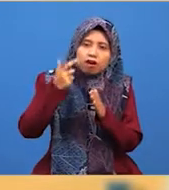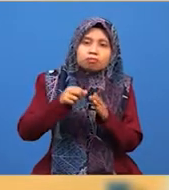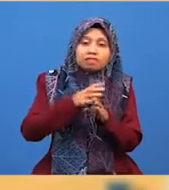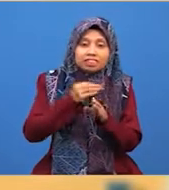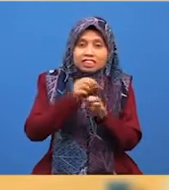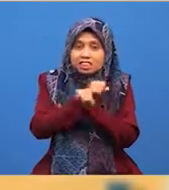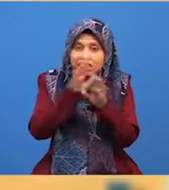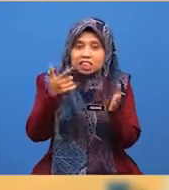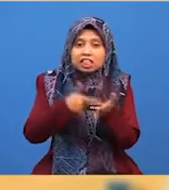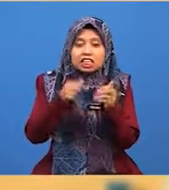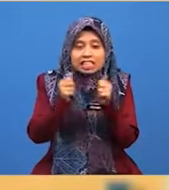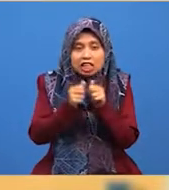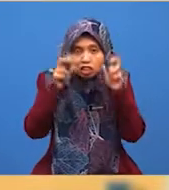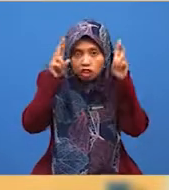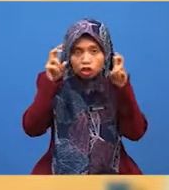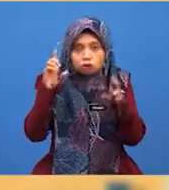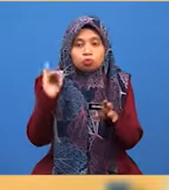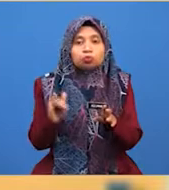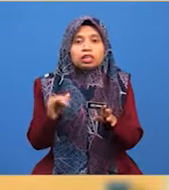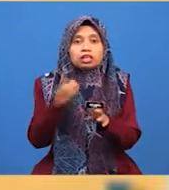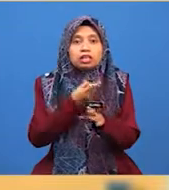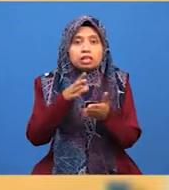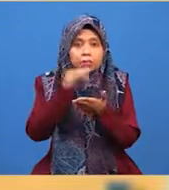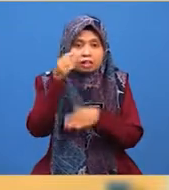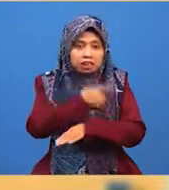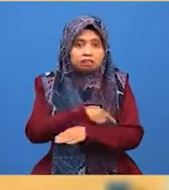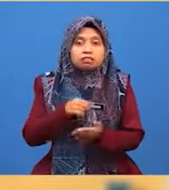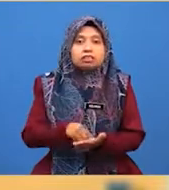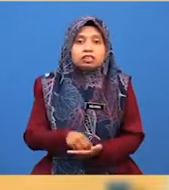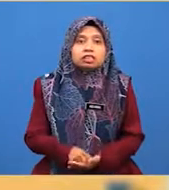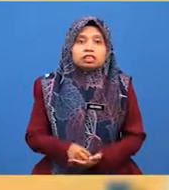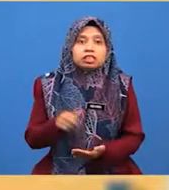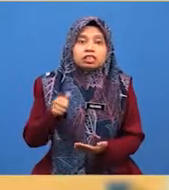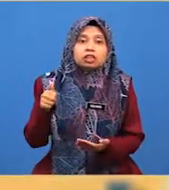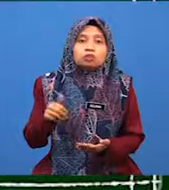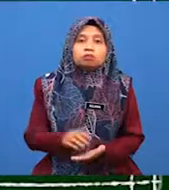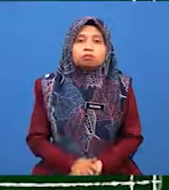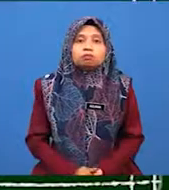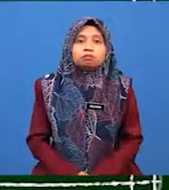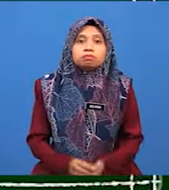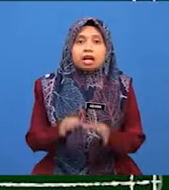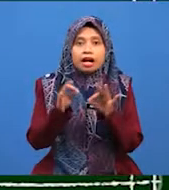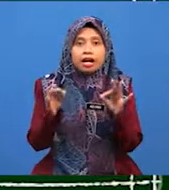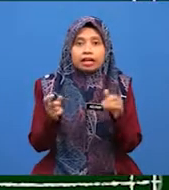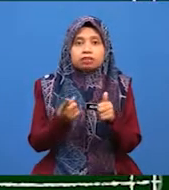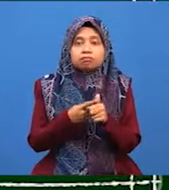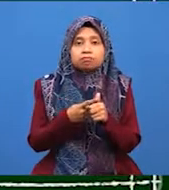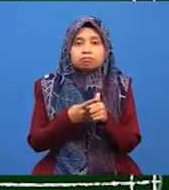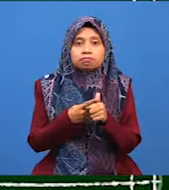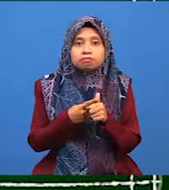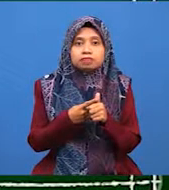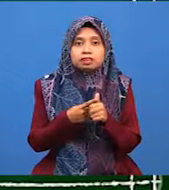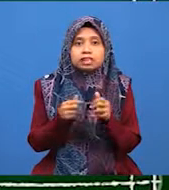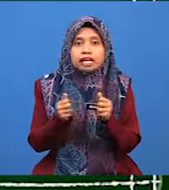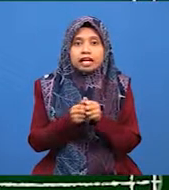dengan tajuk yang kita belajar pada hari ini, iaitu ayat tunggal